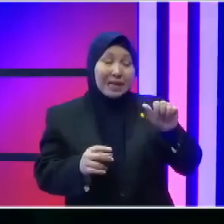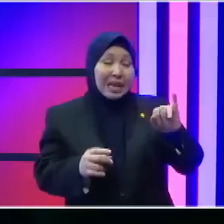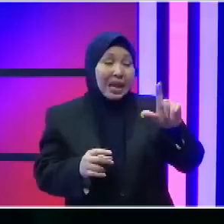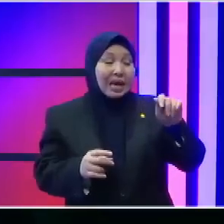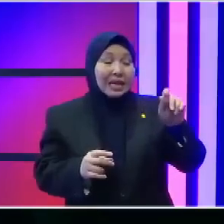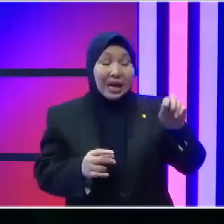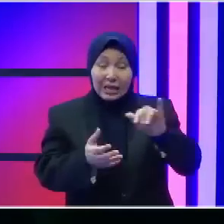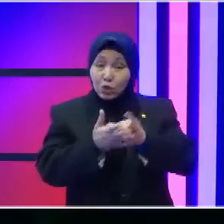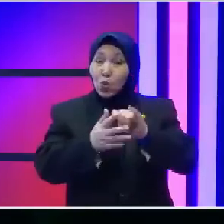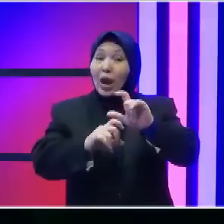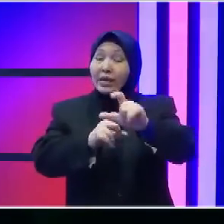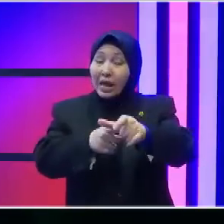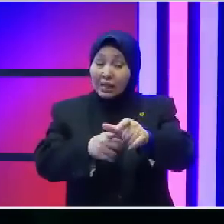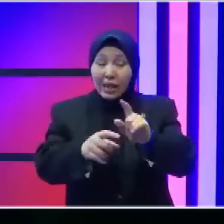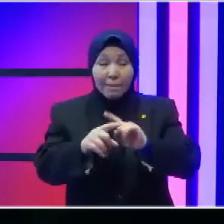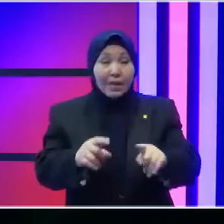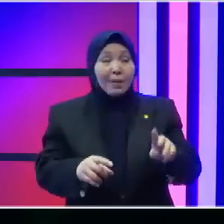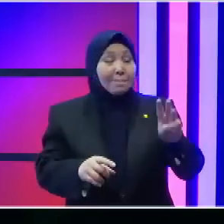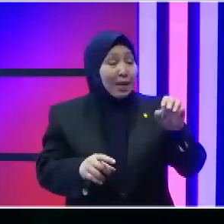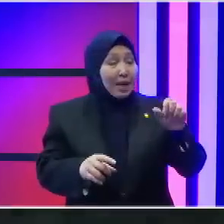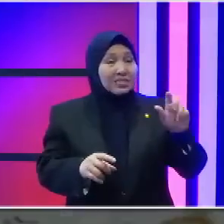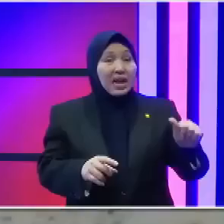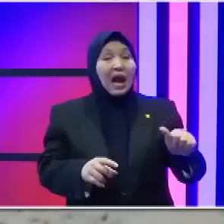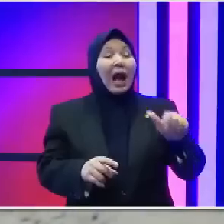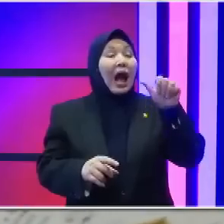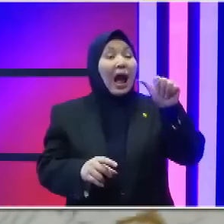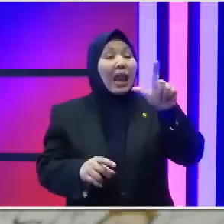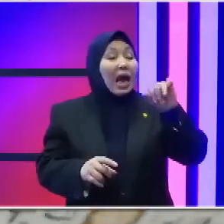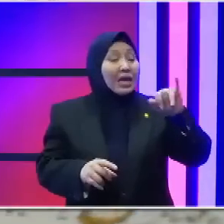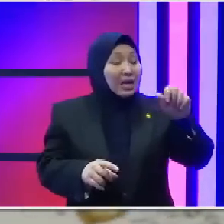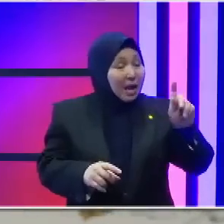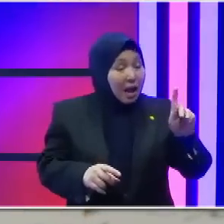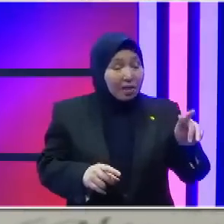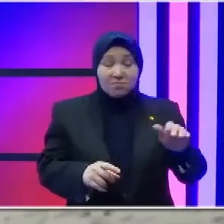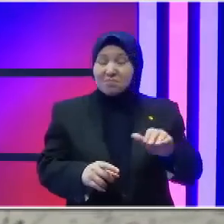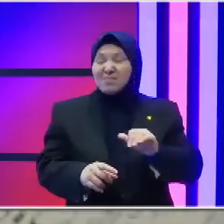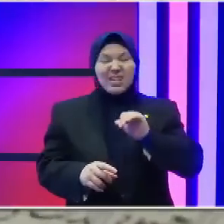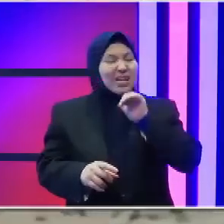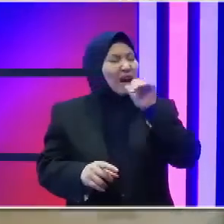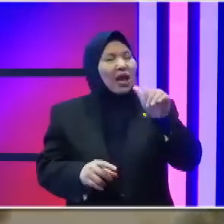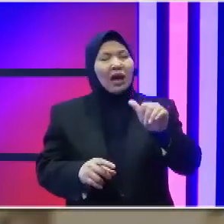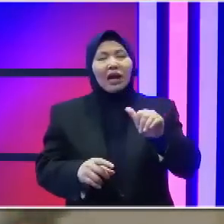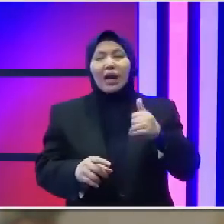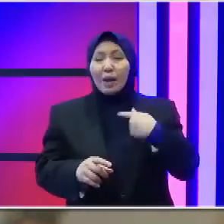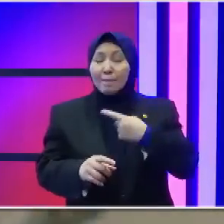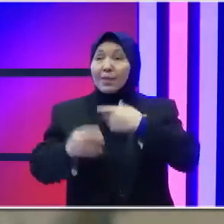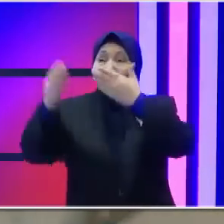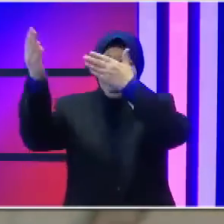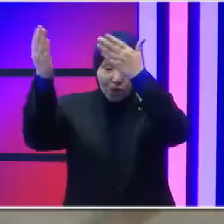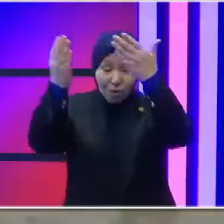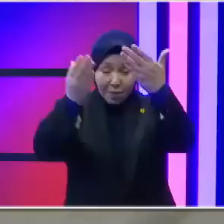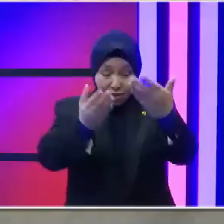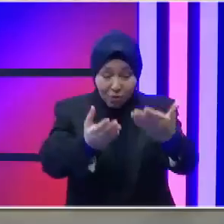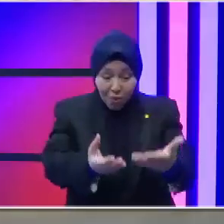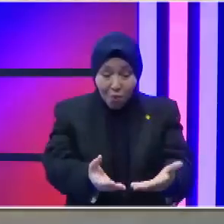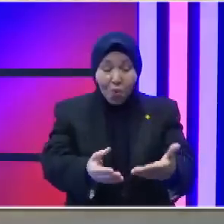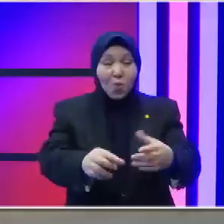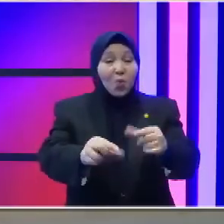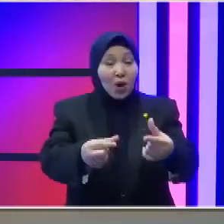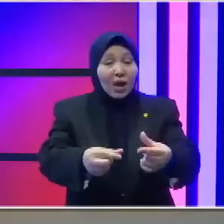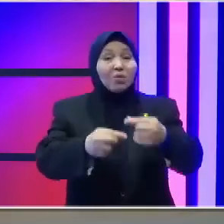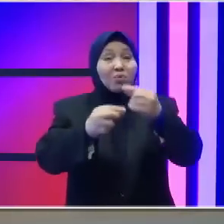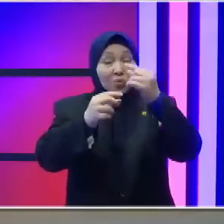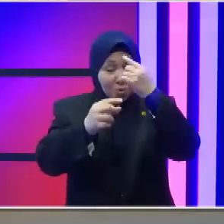itu sebagai hadiah. Tapi kalau ma anzalna alaika, tidaklah kami turunkan atas kamu Al-Quran itu